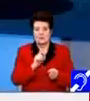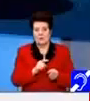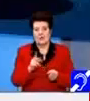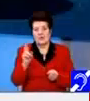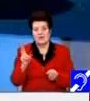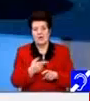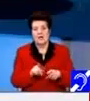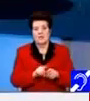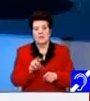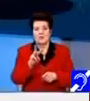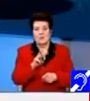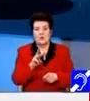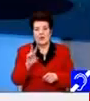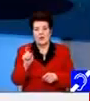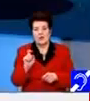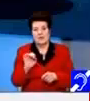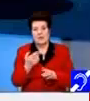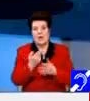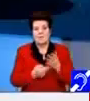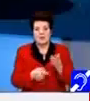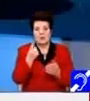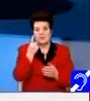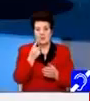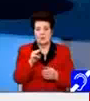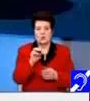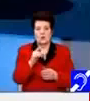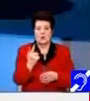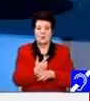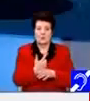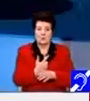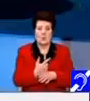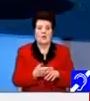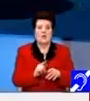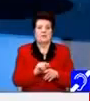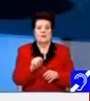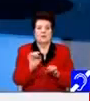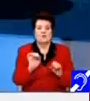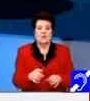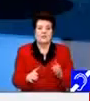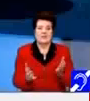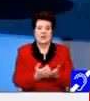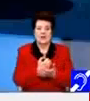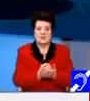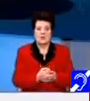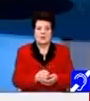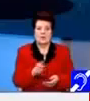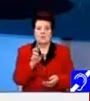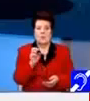Pliskova. În schimb, Simona Halep și Irina Begu a pierdut în primul tur la dublu. Româncele au ratat șansa de a câștiga bonusul